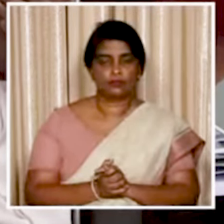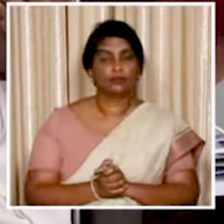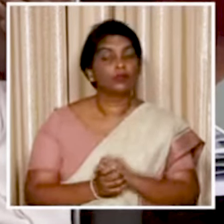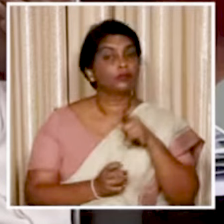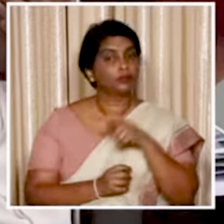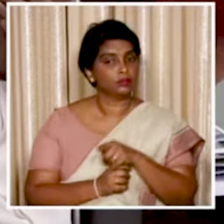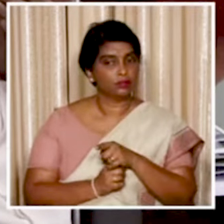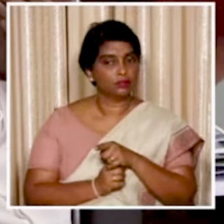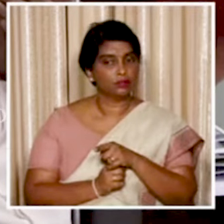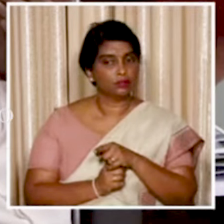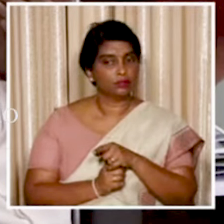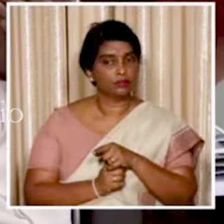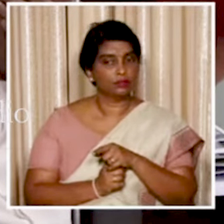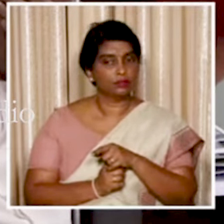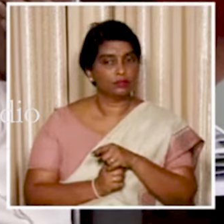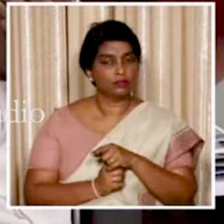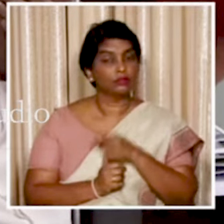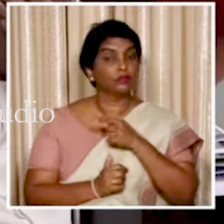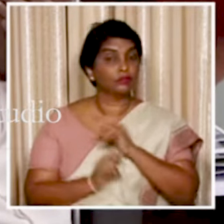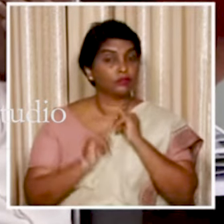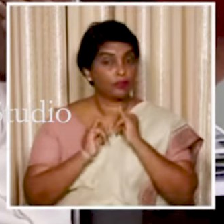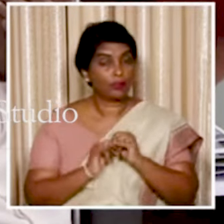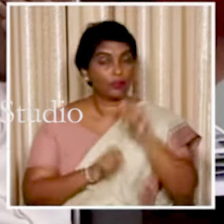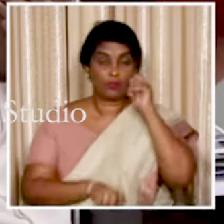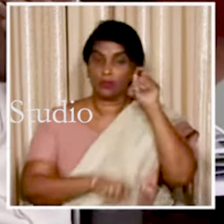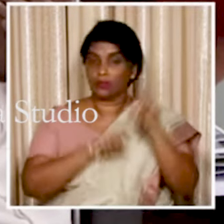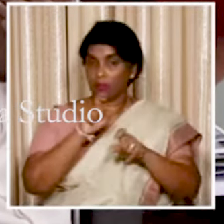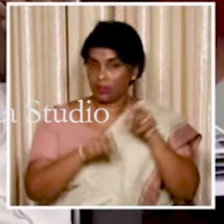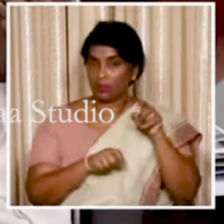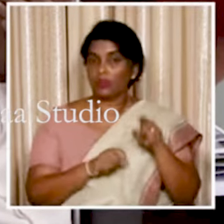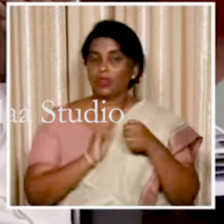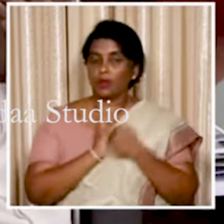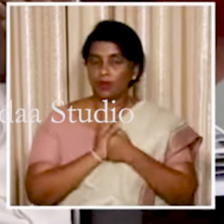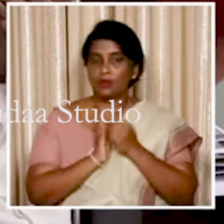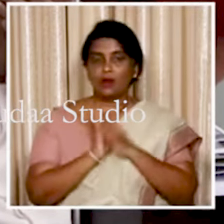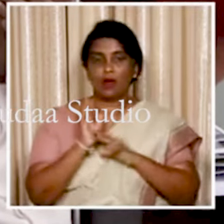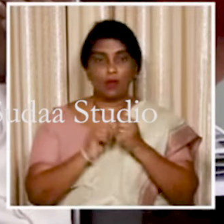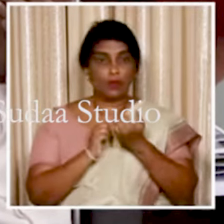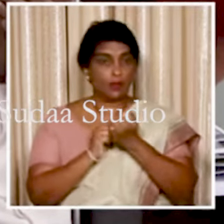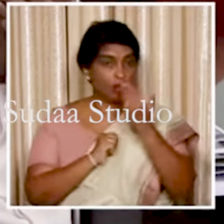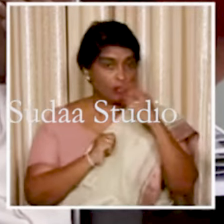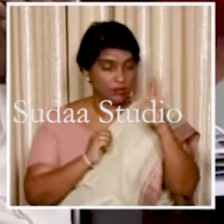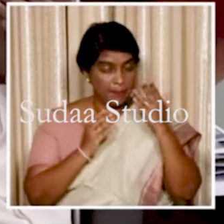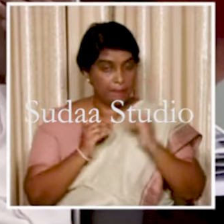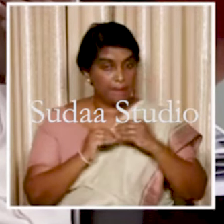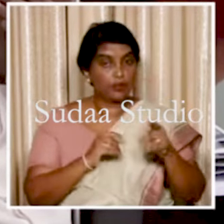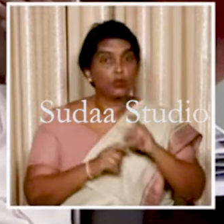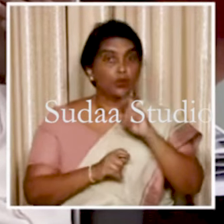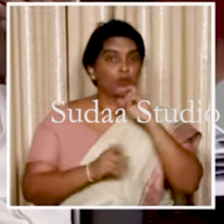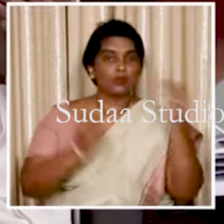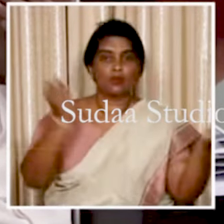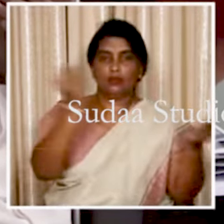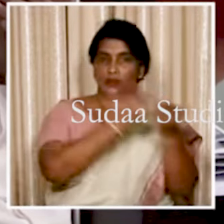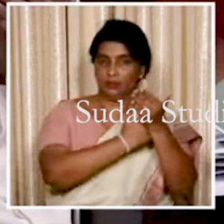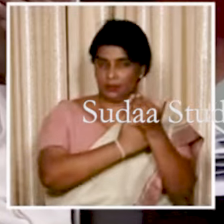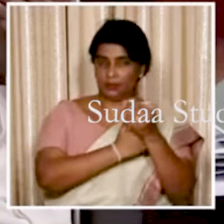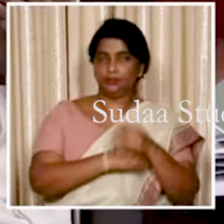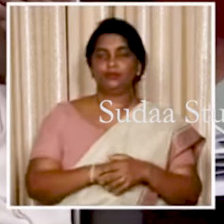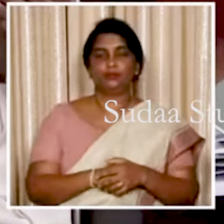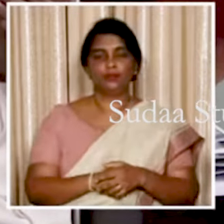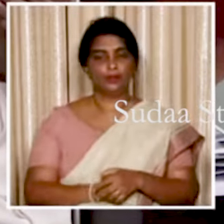ඉතින් මේ දූෂිත නිලධාරීන් ගරු ඇමතිතුමා අස්කර් වයින් පස්සේ ඒ අය උසාවියට ගියා